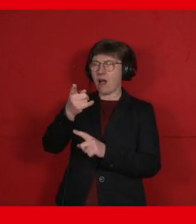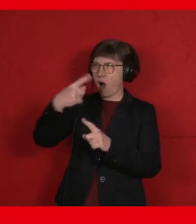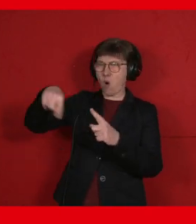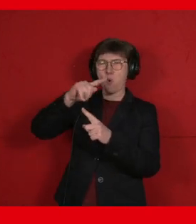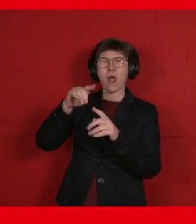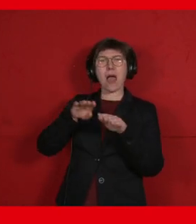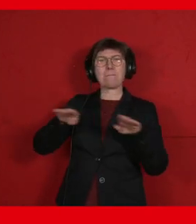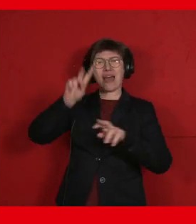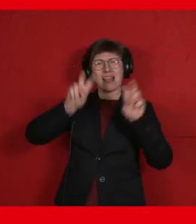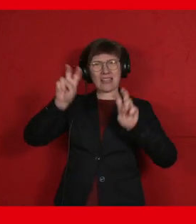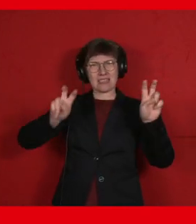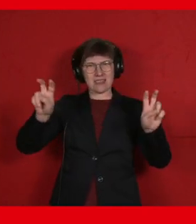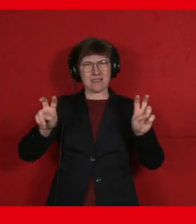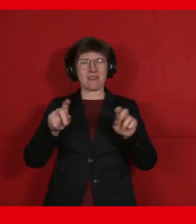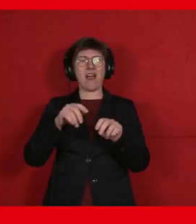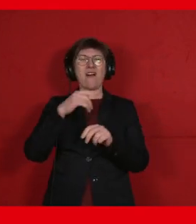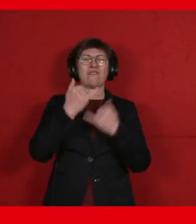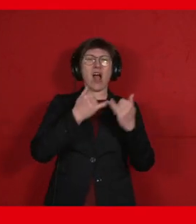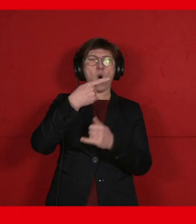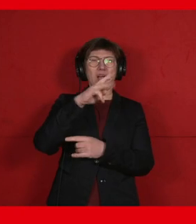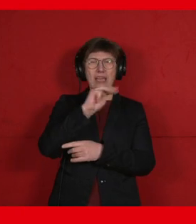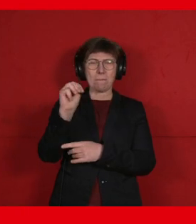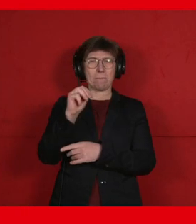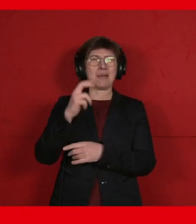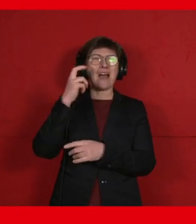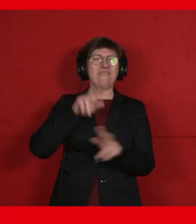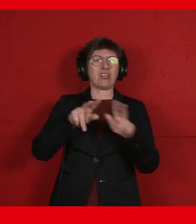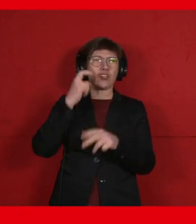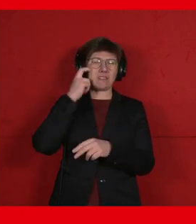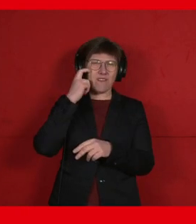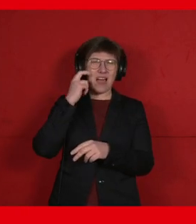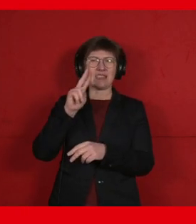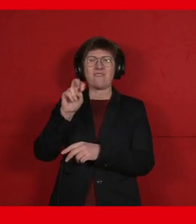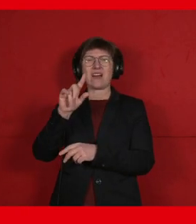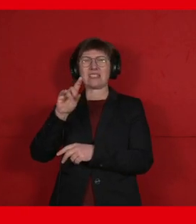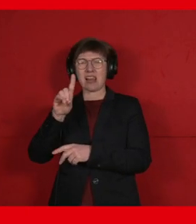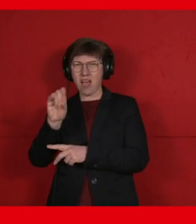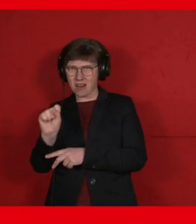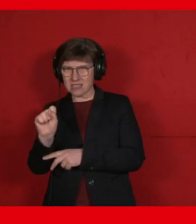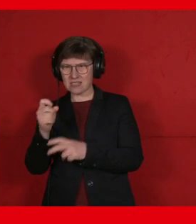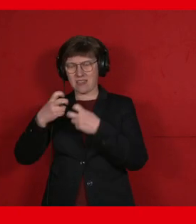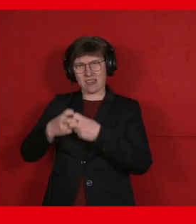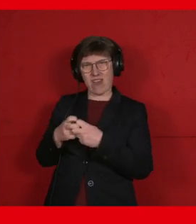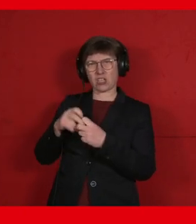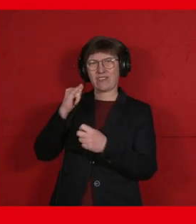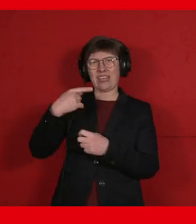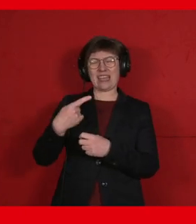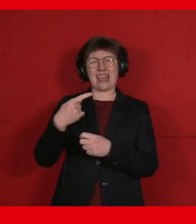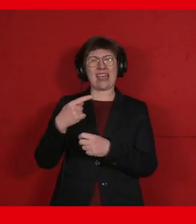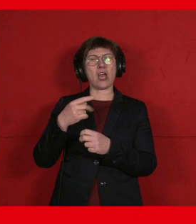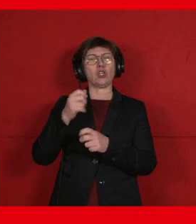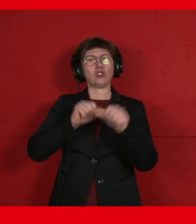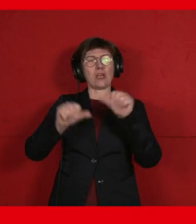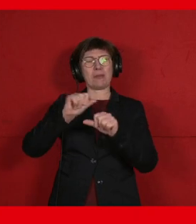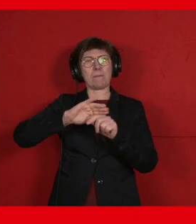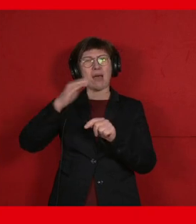unsere Panelisten, und zwar an Veronika Grimm, die Wirtschaftsweise, an Michael Vassiliadis von der Gewerkschaft IG Chemie Berber